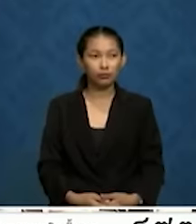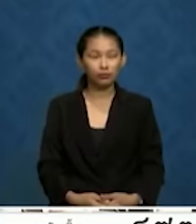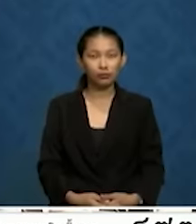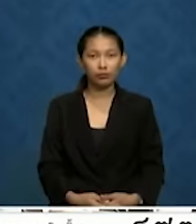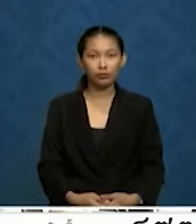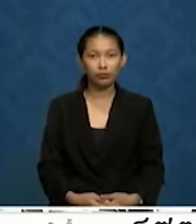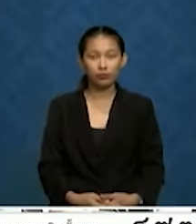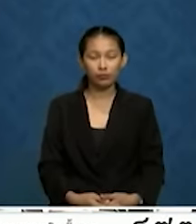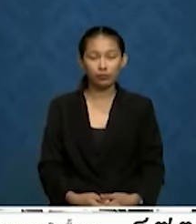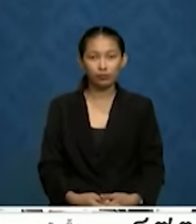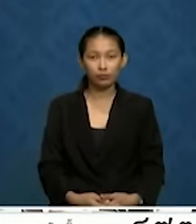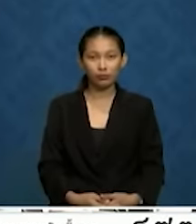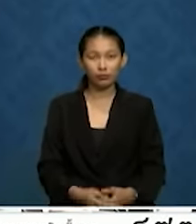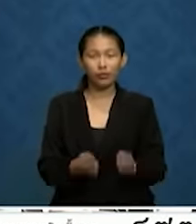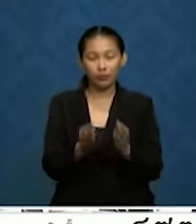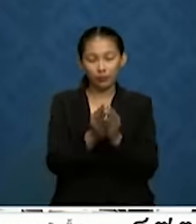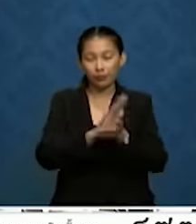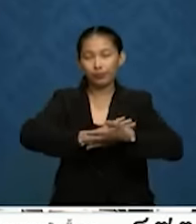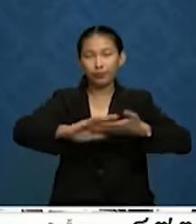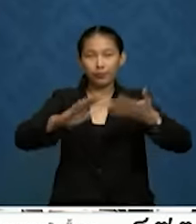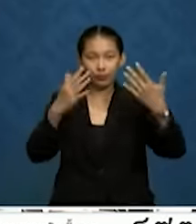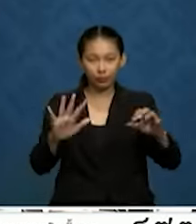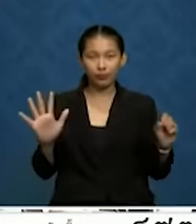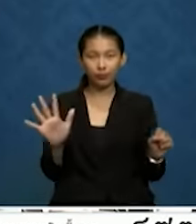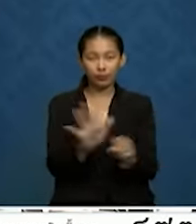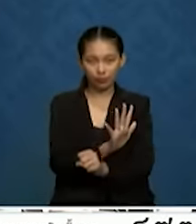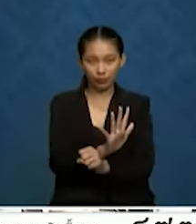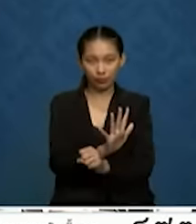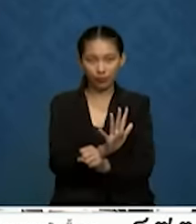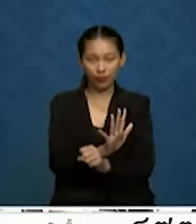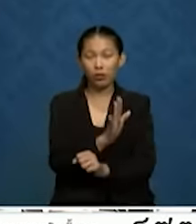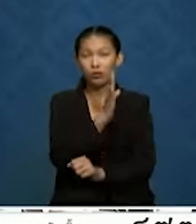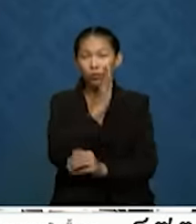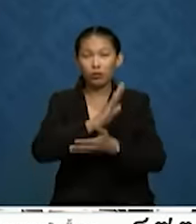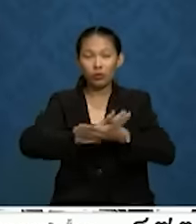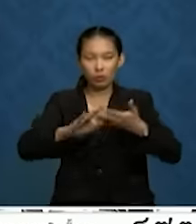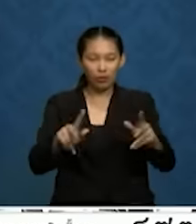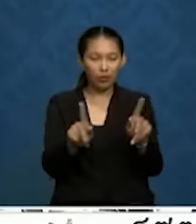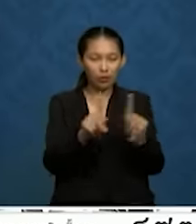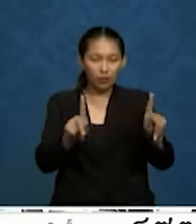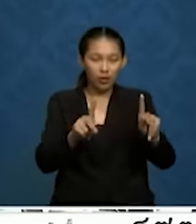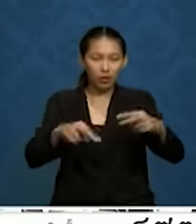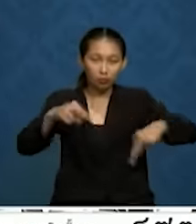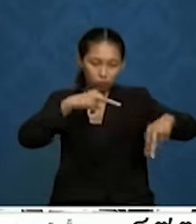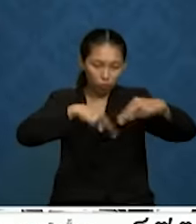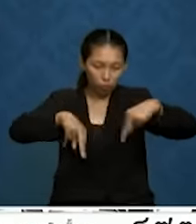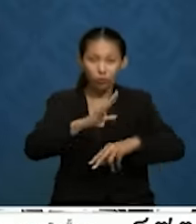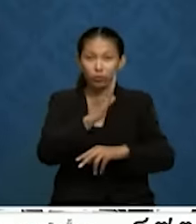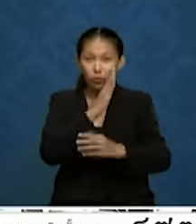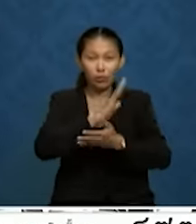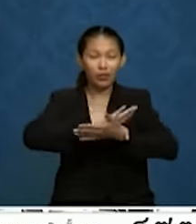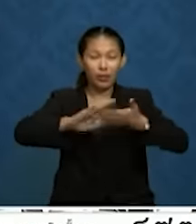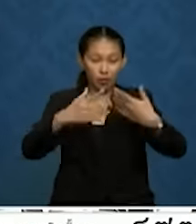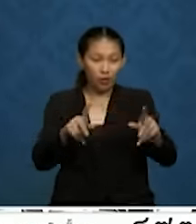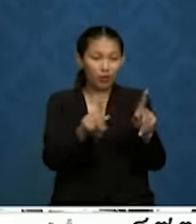ครับลงคะแนนเรียบร้อยหมดแล้วนะครับเดี๋ยวถ้าเรียบร้อยเดี๋ยวกรรมการตรวจสอบนะครับถ้าเสร็จเรียบร้อยทั้